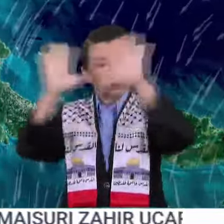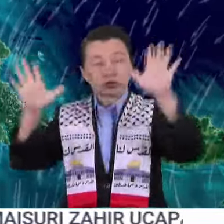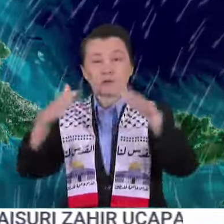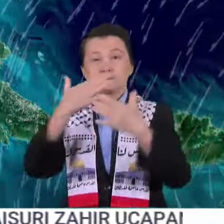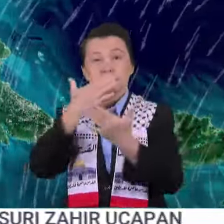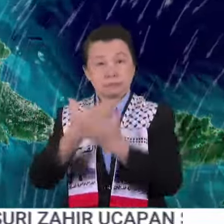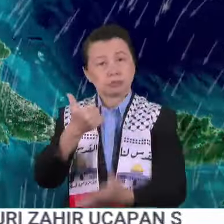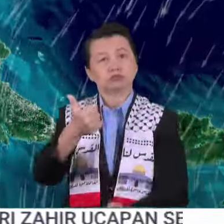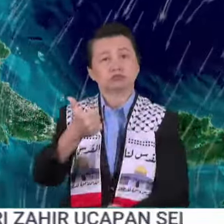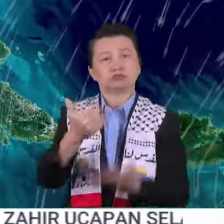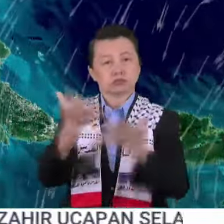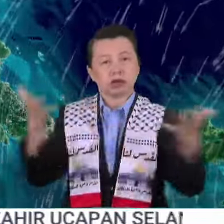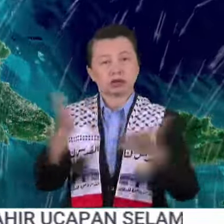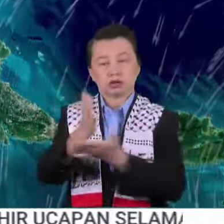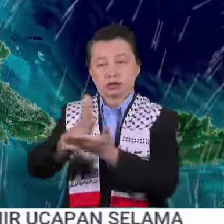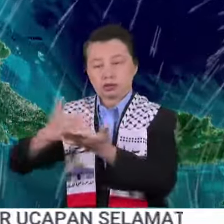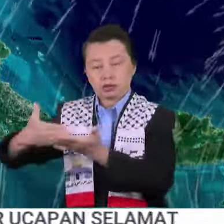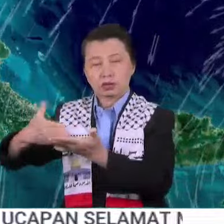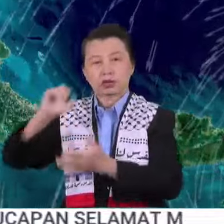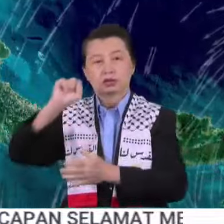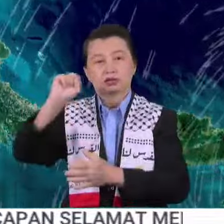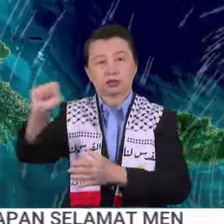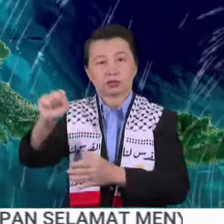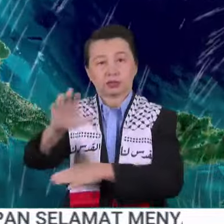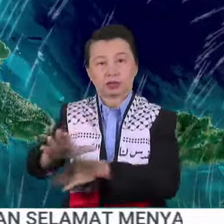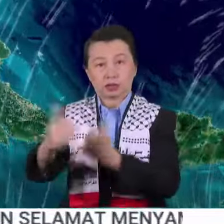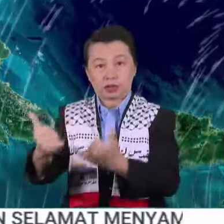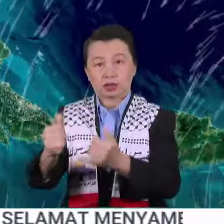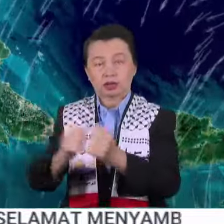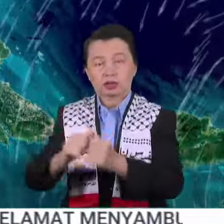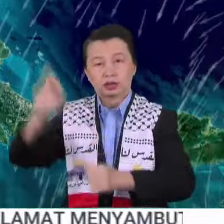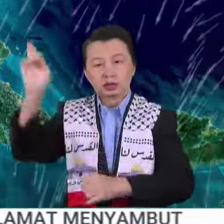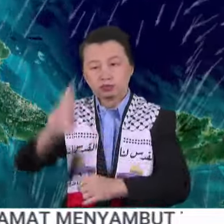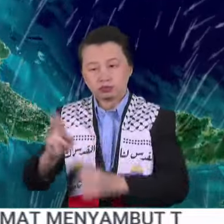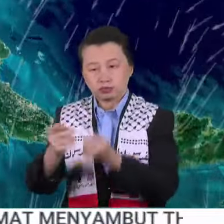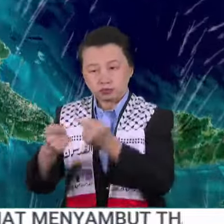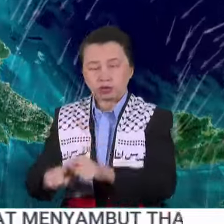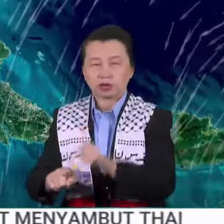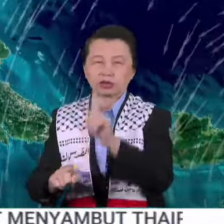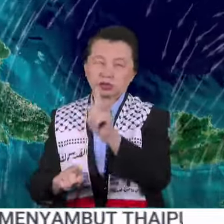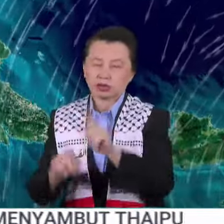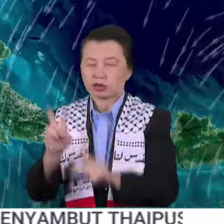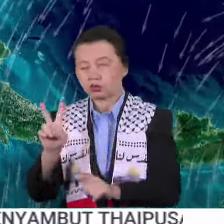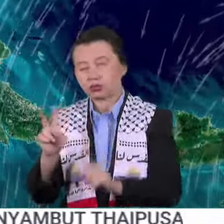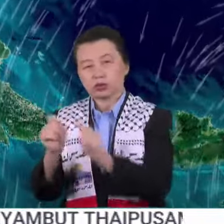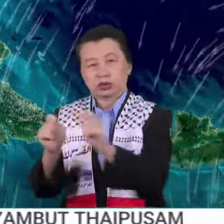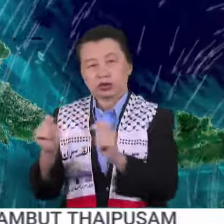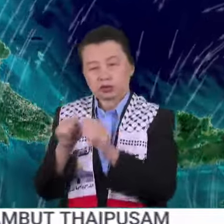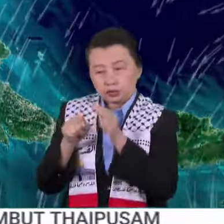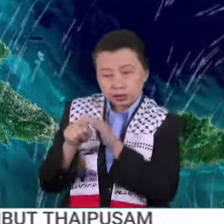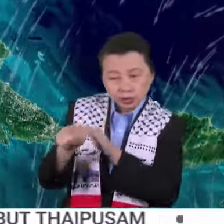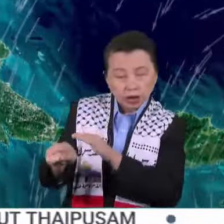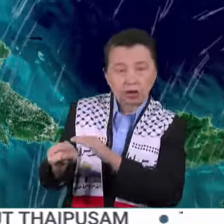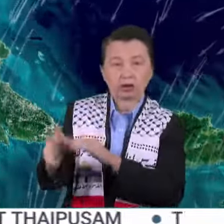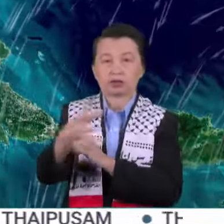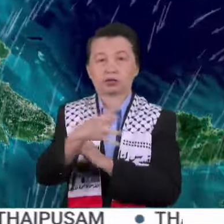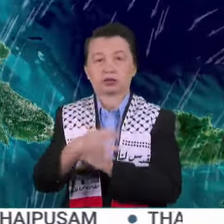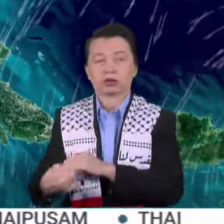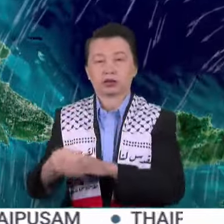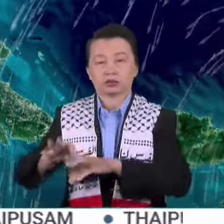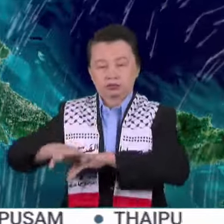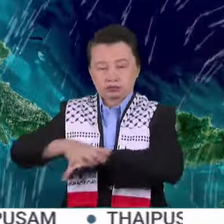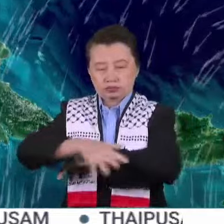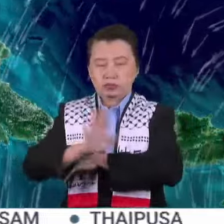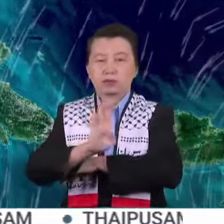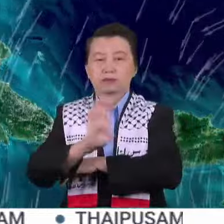baik untuk kebanyakan bahagian di negeri Sabah pada petang ini dengan ribut petir hanya berlaku di satu dua kawasan di sekitar pedalaman dan juga di